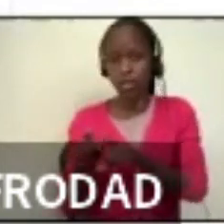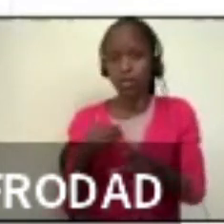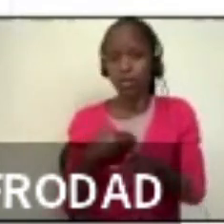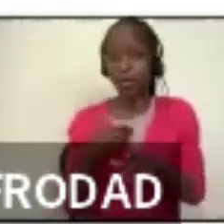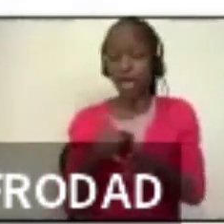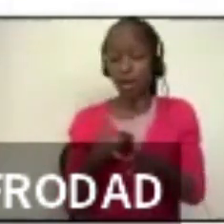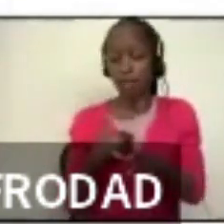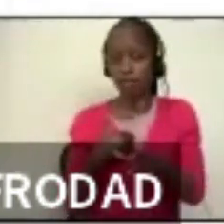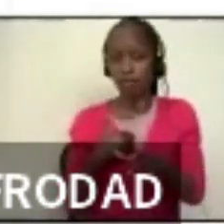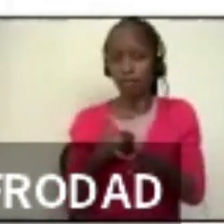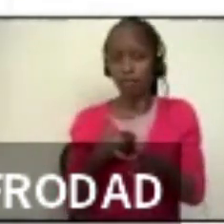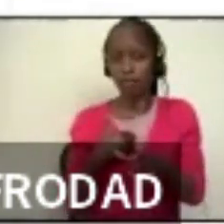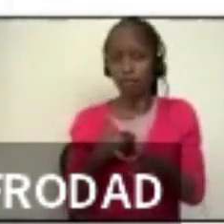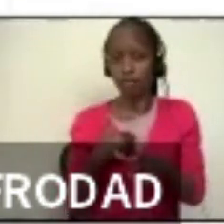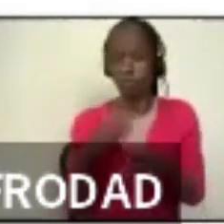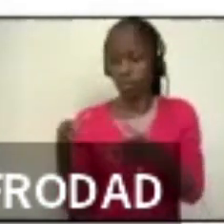des armes.